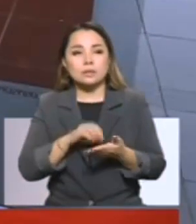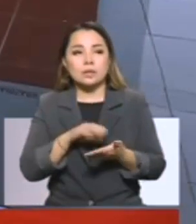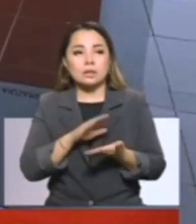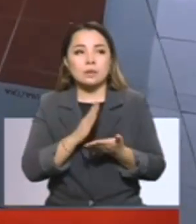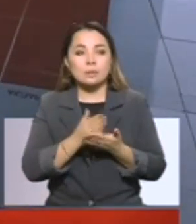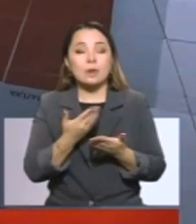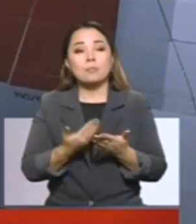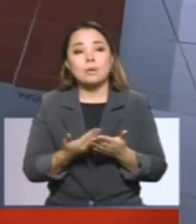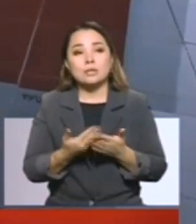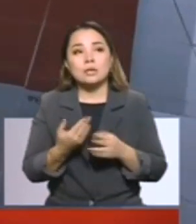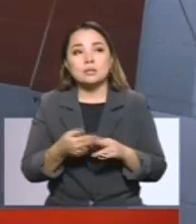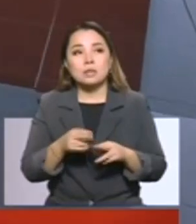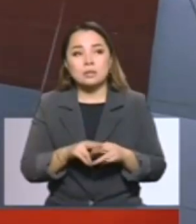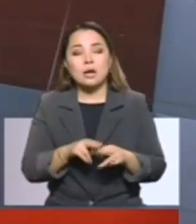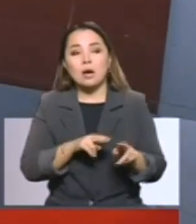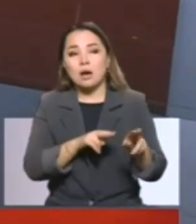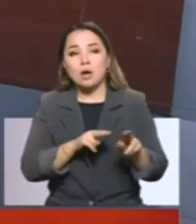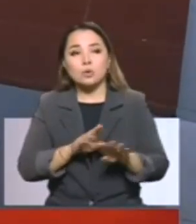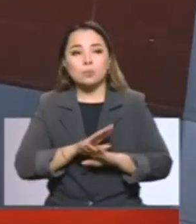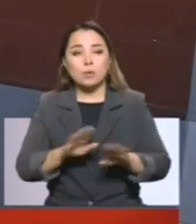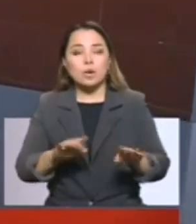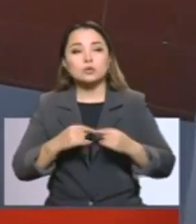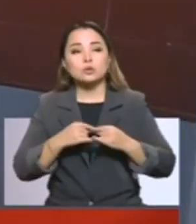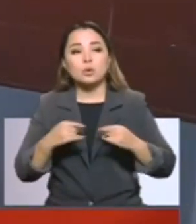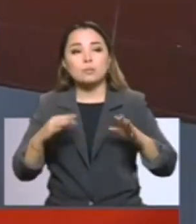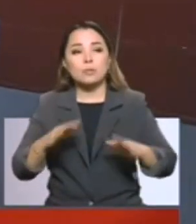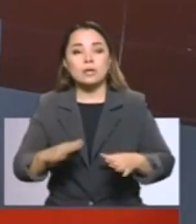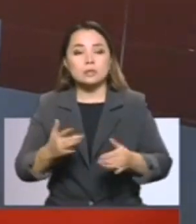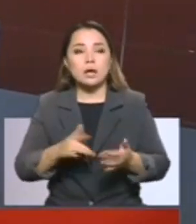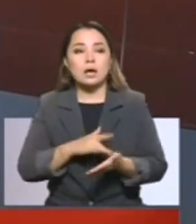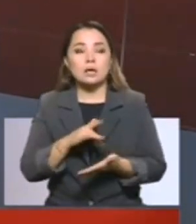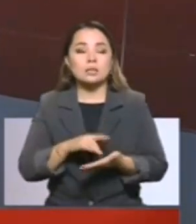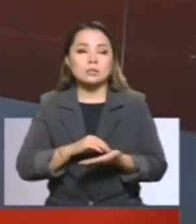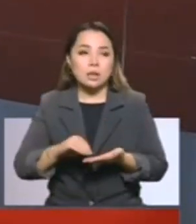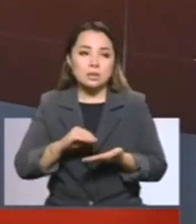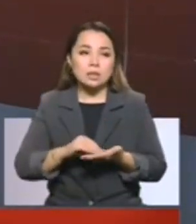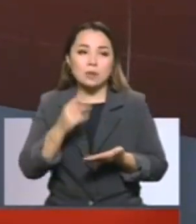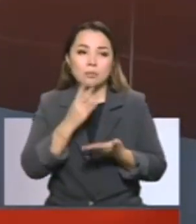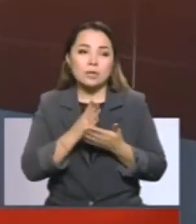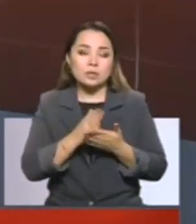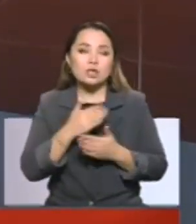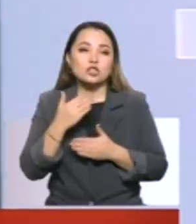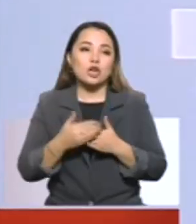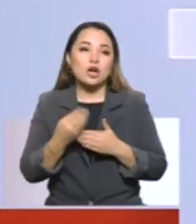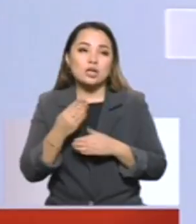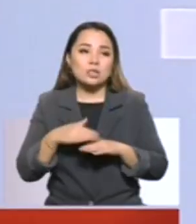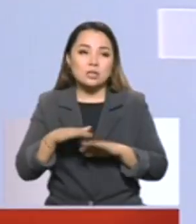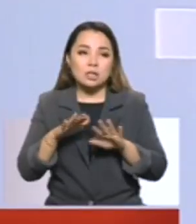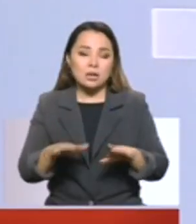Яғни мәселені қарумен емес, үстелдің басында қаламен шешу. Айталық, таяу шығыс болсын,